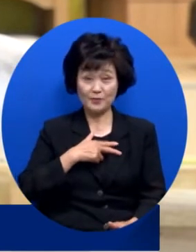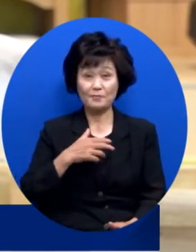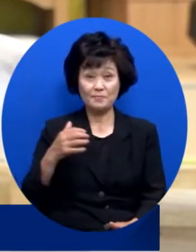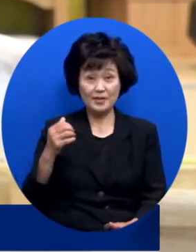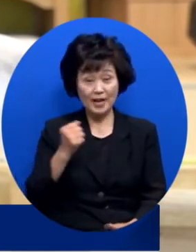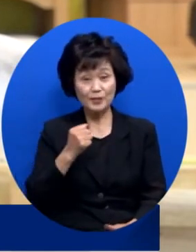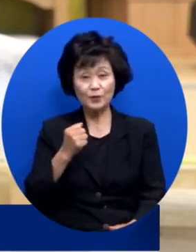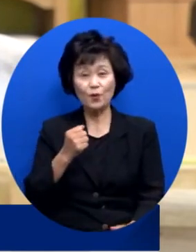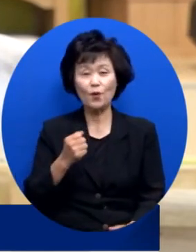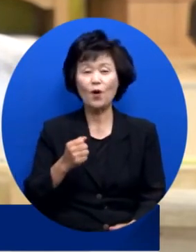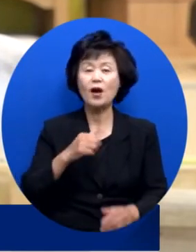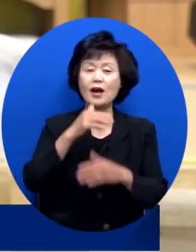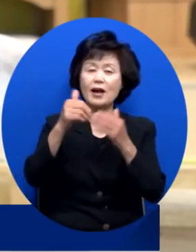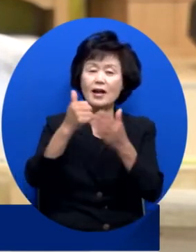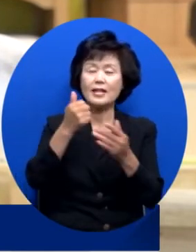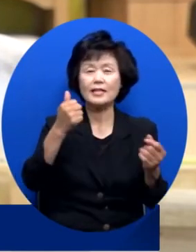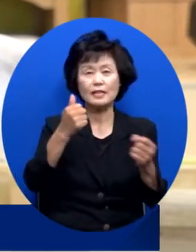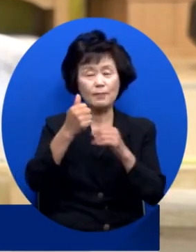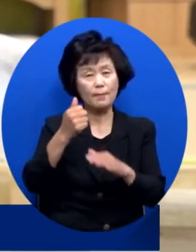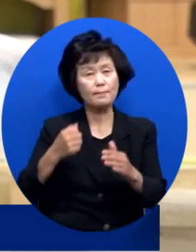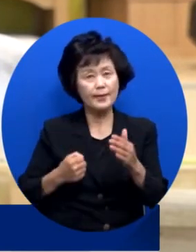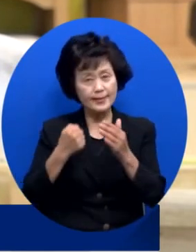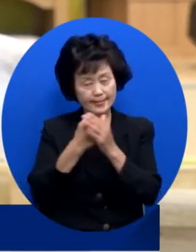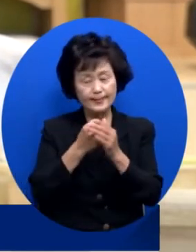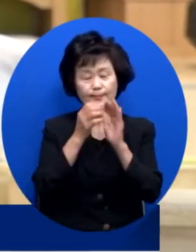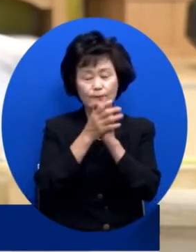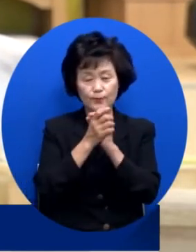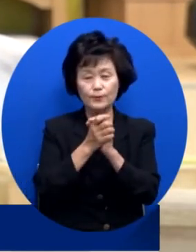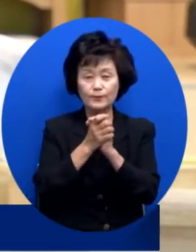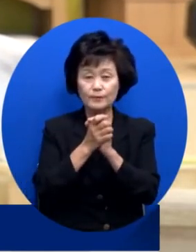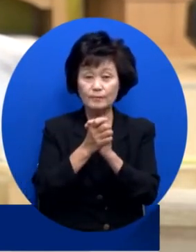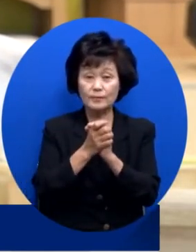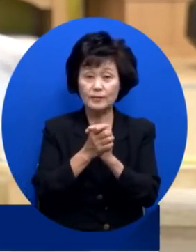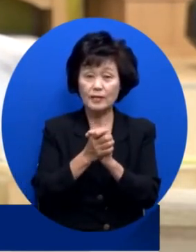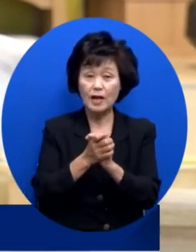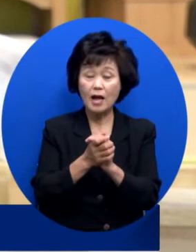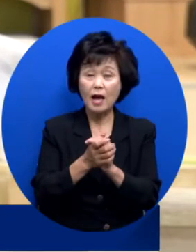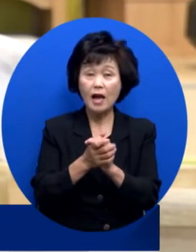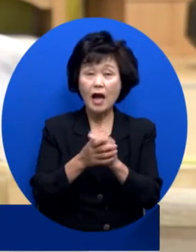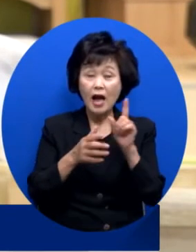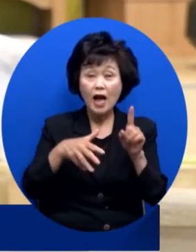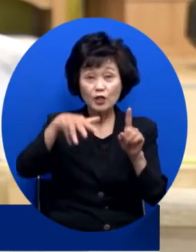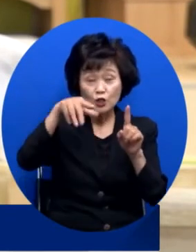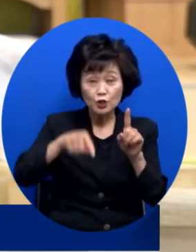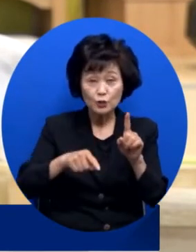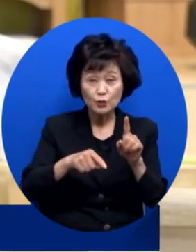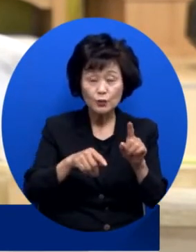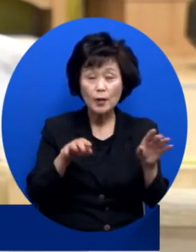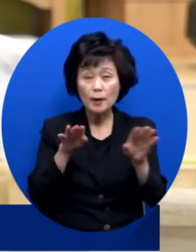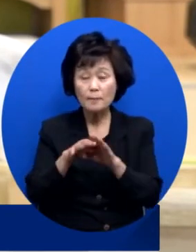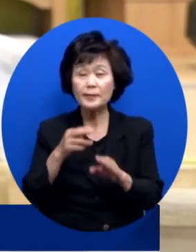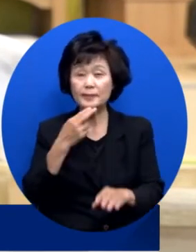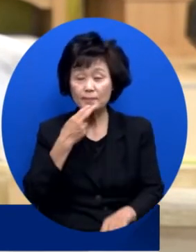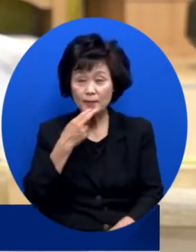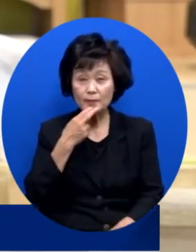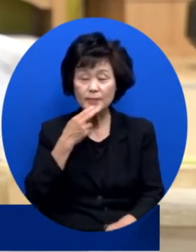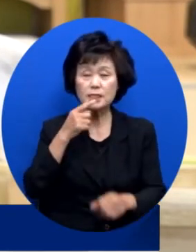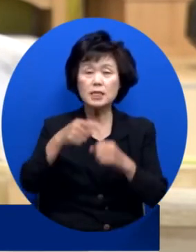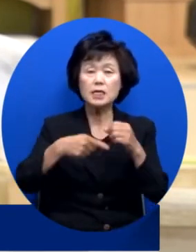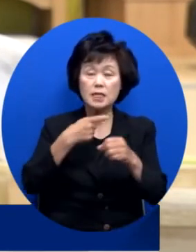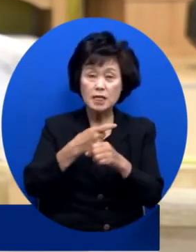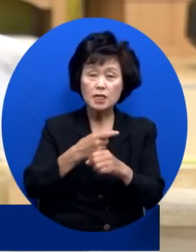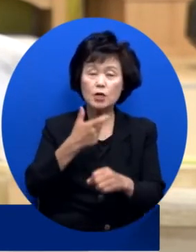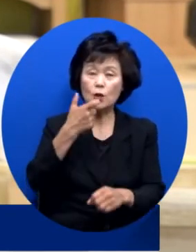생기면서 하나님 앞에 작정했죠. 그러니까 한 주도 빼놓지 않은 그 1년